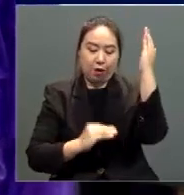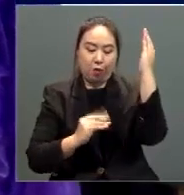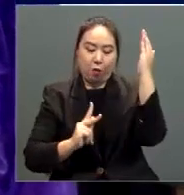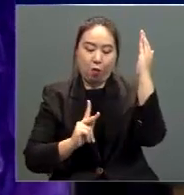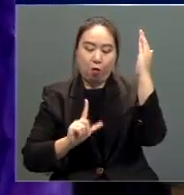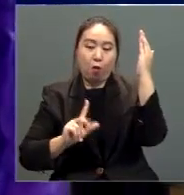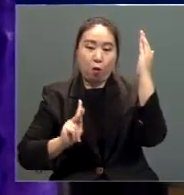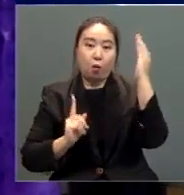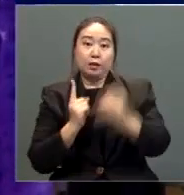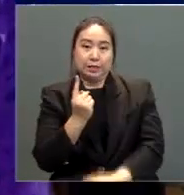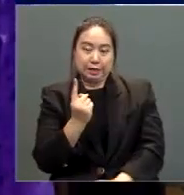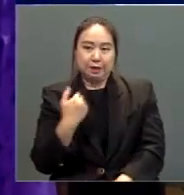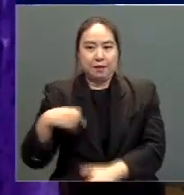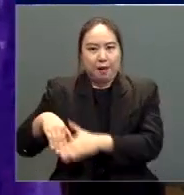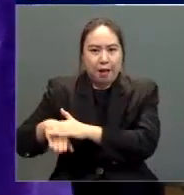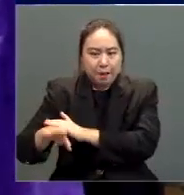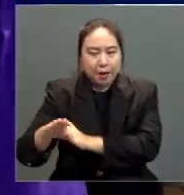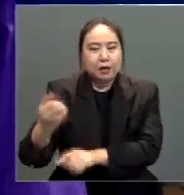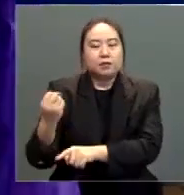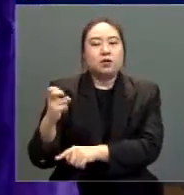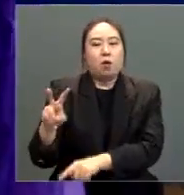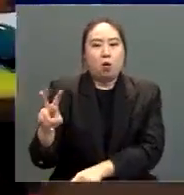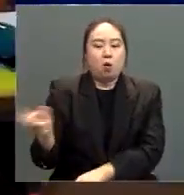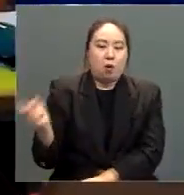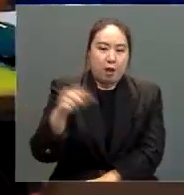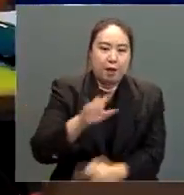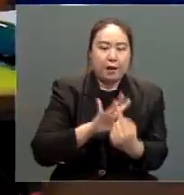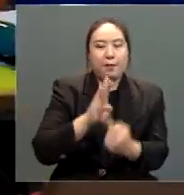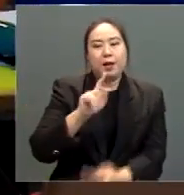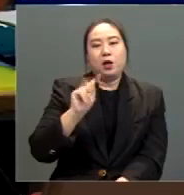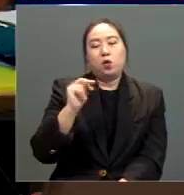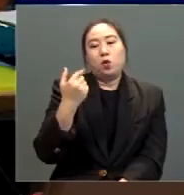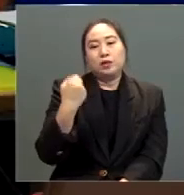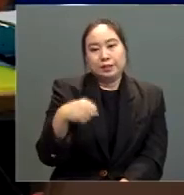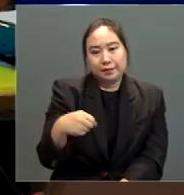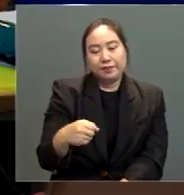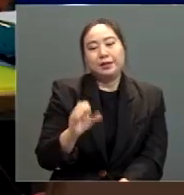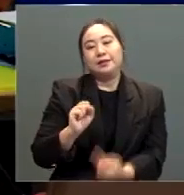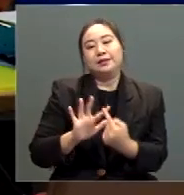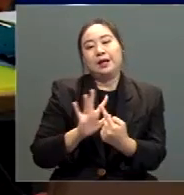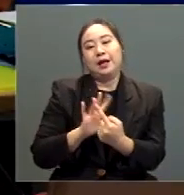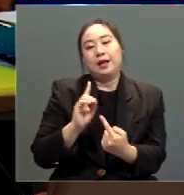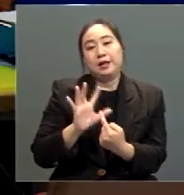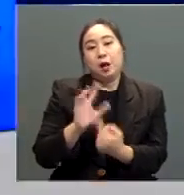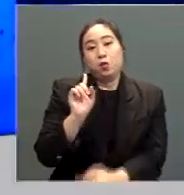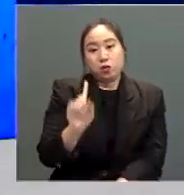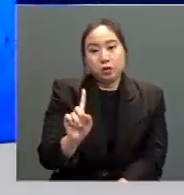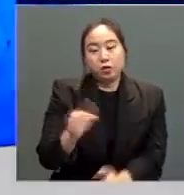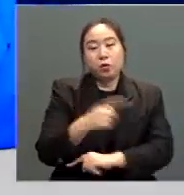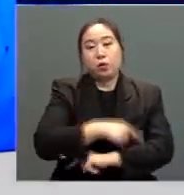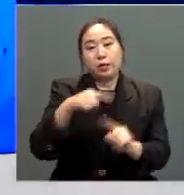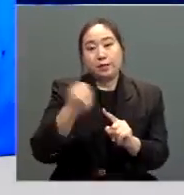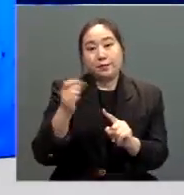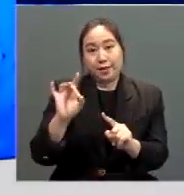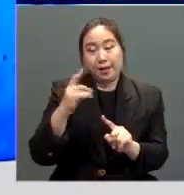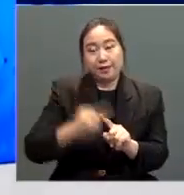นลักลอบผ่านด่านโกลก12คนด่านเบตง10คนด่านสะเดา1คนส่วนวันที่18เมษ